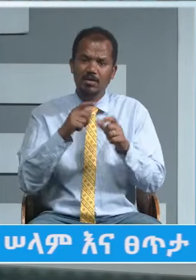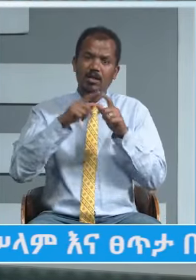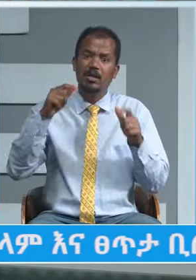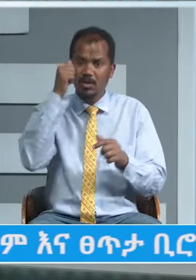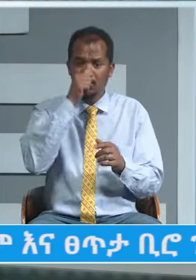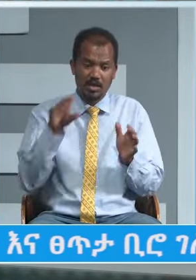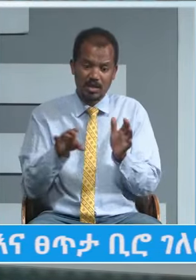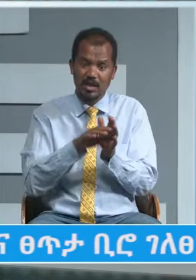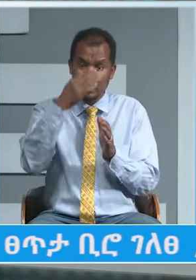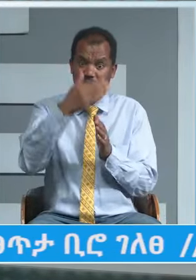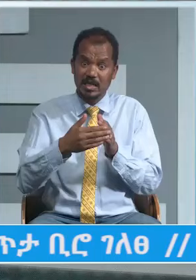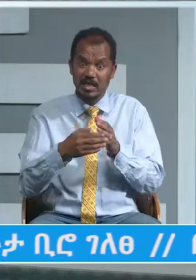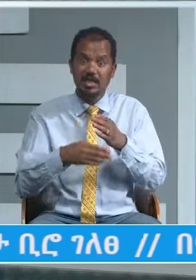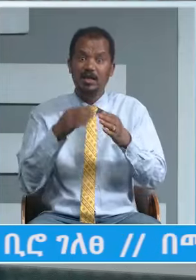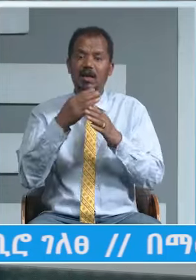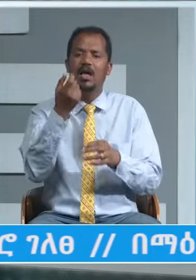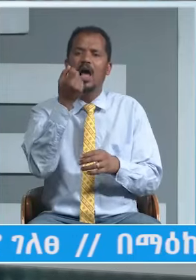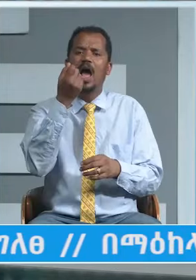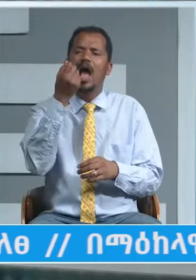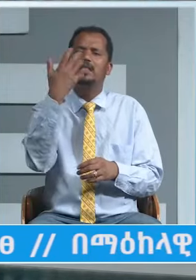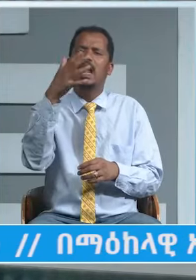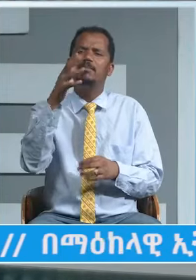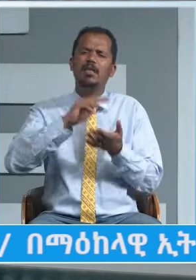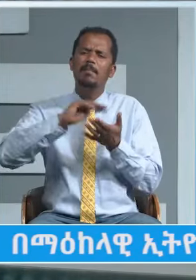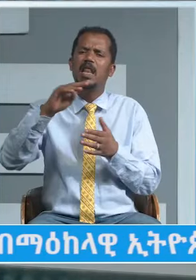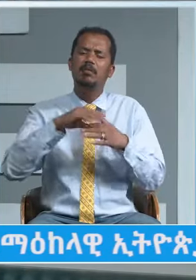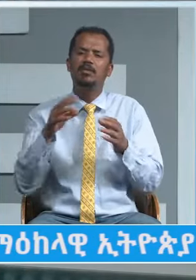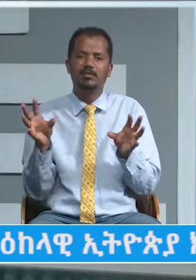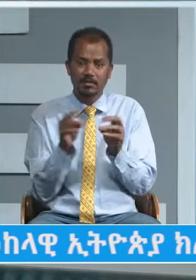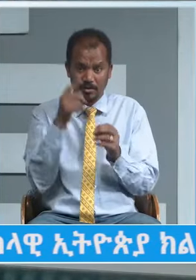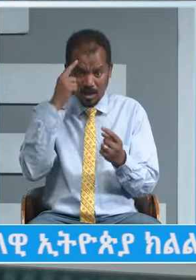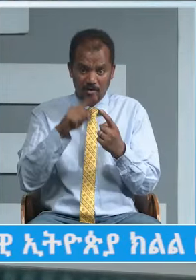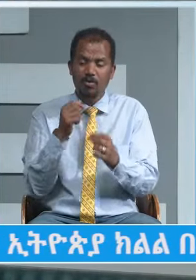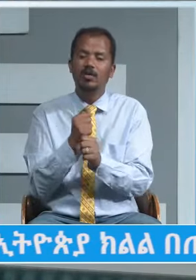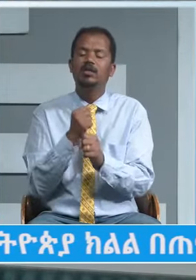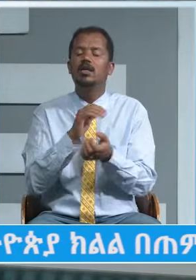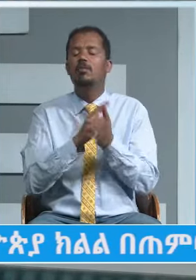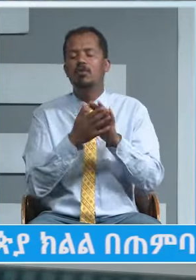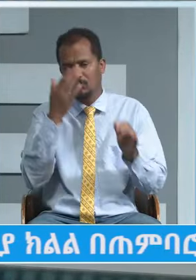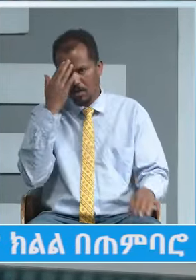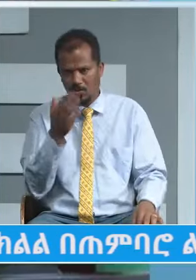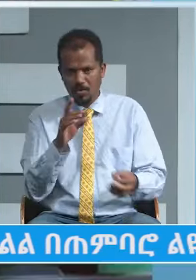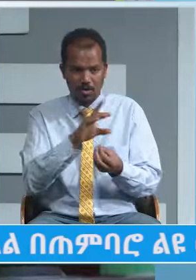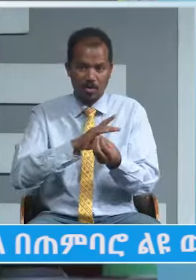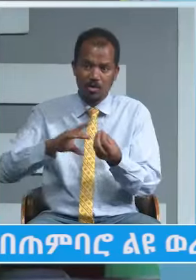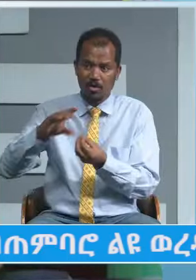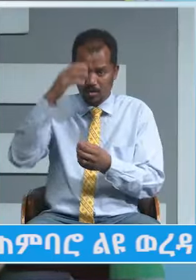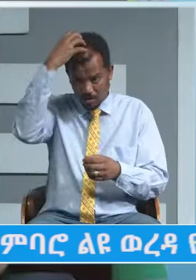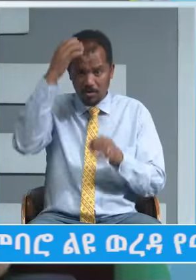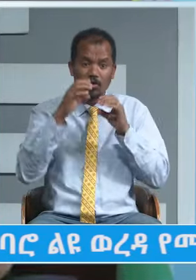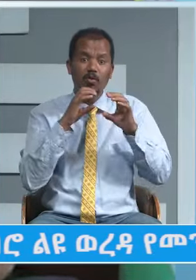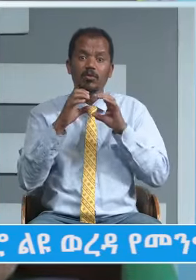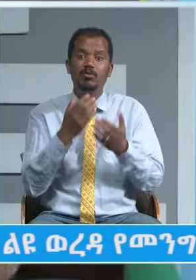በጀት ዓመት ለታላቁ የኢትዮጵያ ህዳሴ ግድብ ግንባታ ድጋፍ 15 ሚሊዮን ብር ለመሰብሰብ ታቅዶ እየተሰራ መሆኑ ታወቀ።